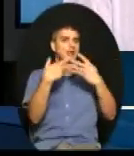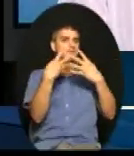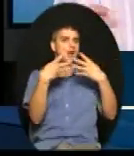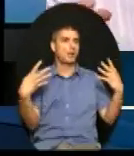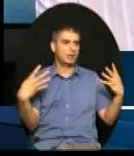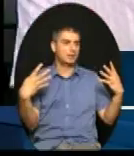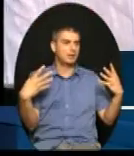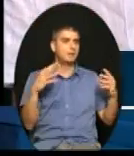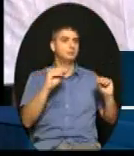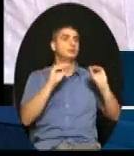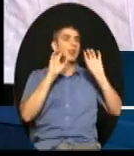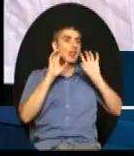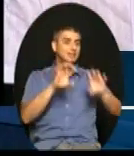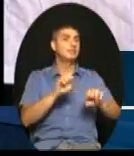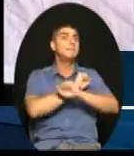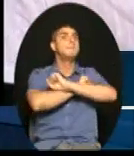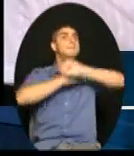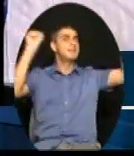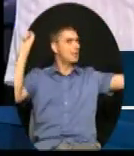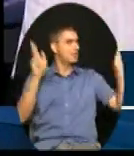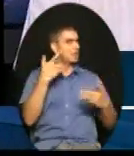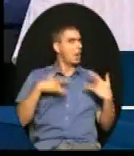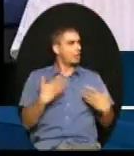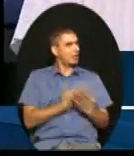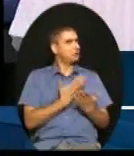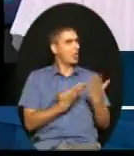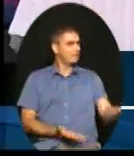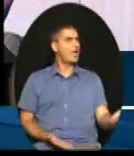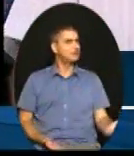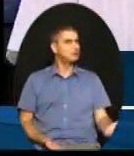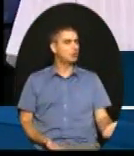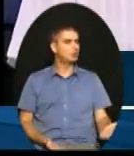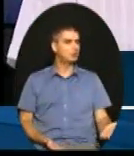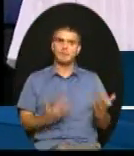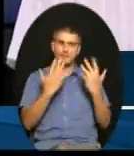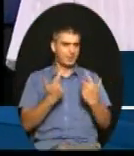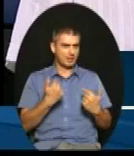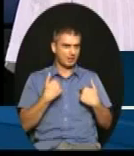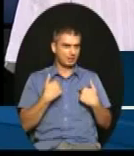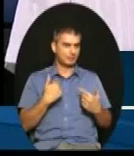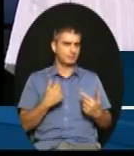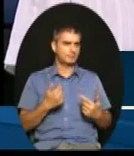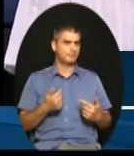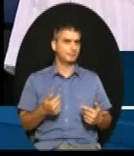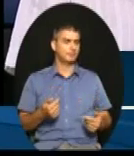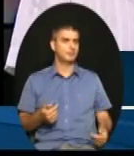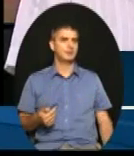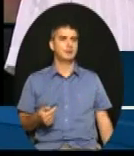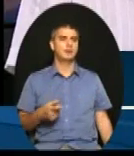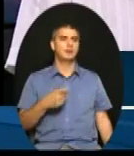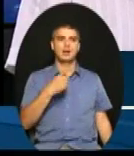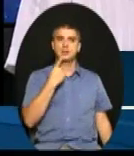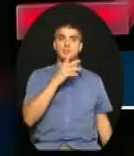לגדר. כדי עשה? לשים, כדי את, לשים את, מתענים, אתה לא יכול להתכחש רוצה... לזה, מוסי. רגע, אני רוצה להבין לך. מתי? אלירז אתה פרץ טוען... נהרג מטען כזה. רגע, אתה